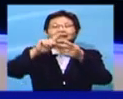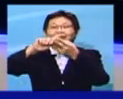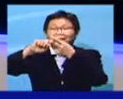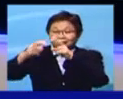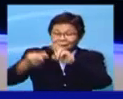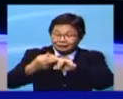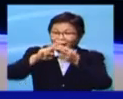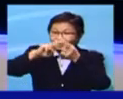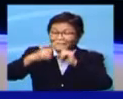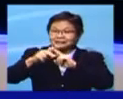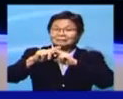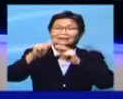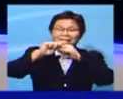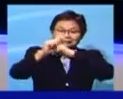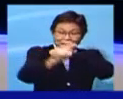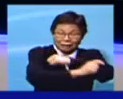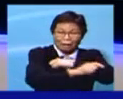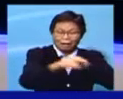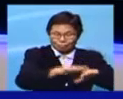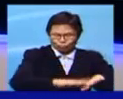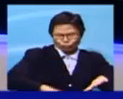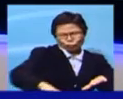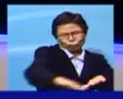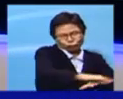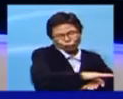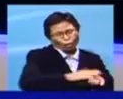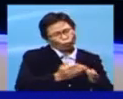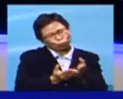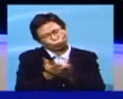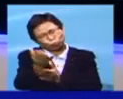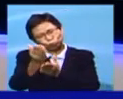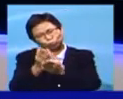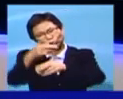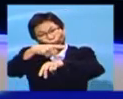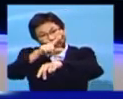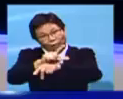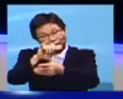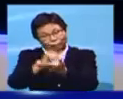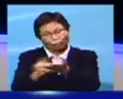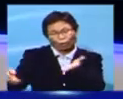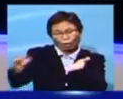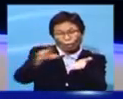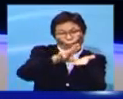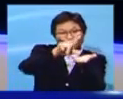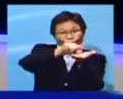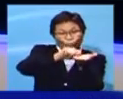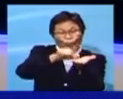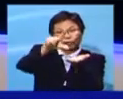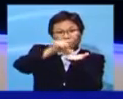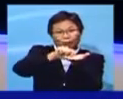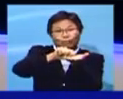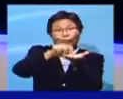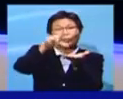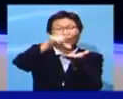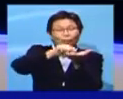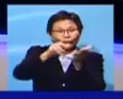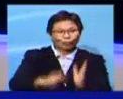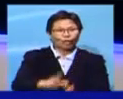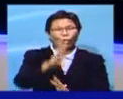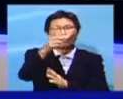Diak diadakan secara berterusan di Pulau legenda itu ikuti laporan wartawan Wan Nor Asikin